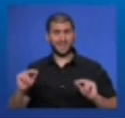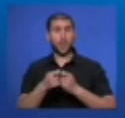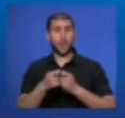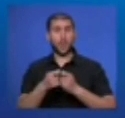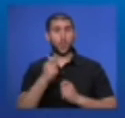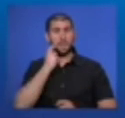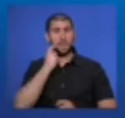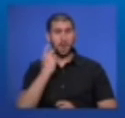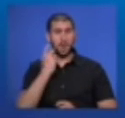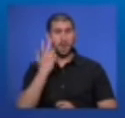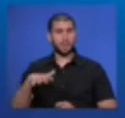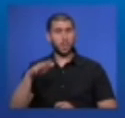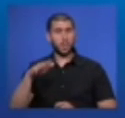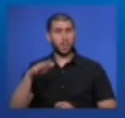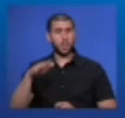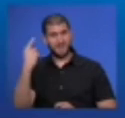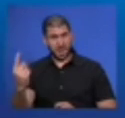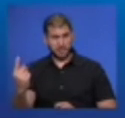במחוז חיפה,